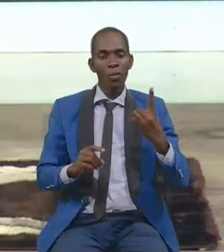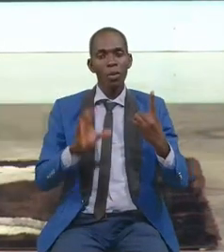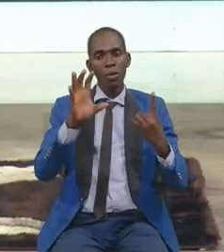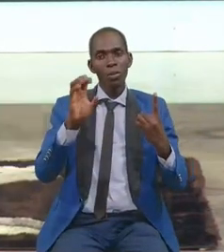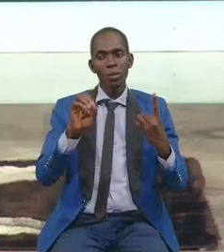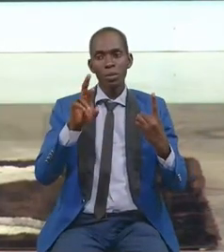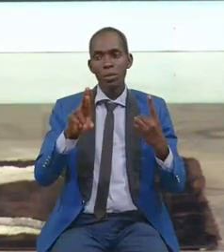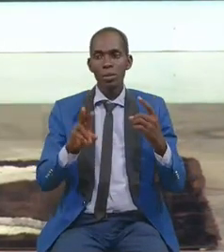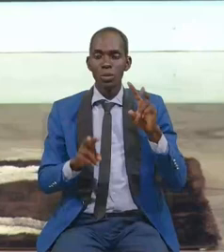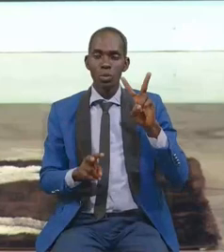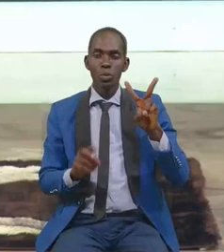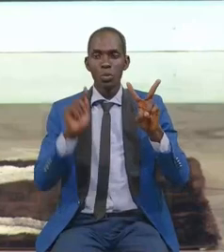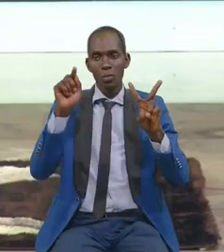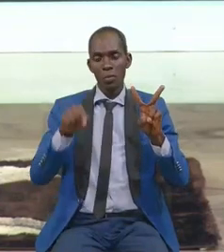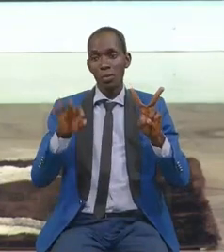9.